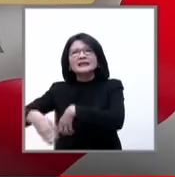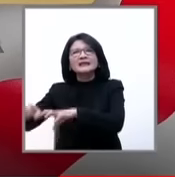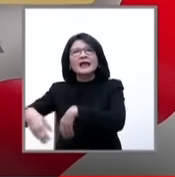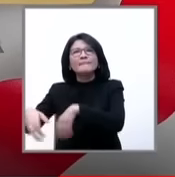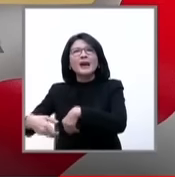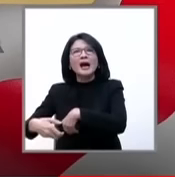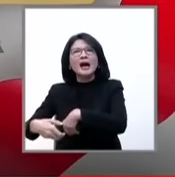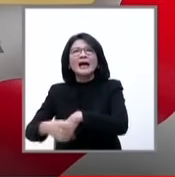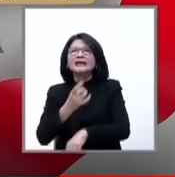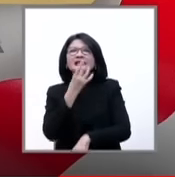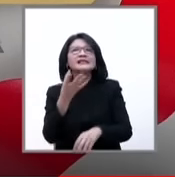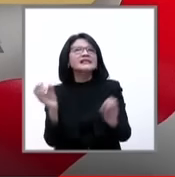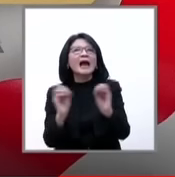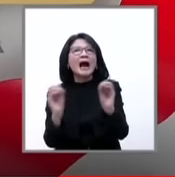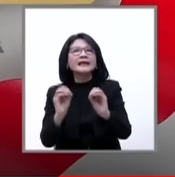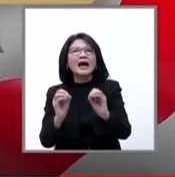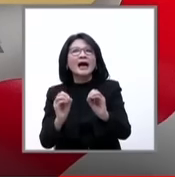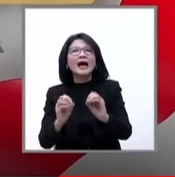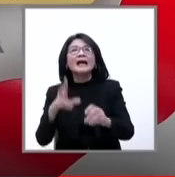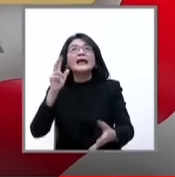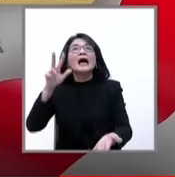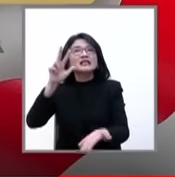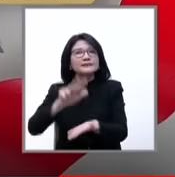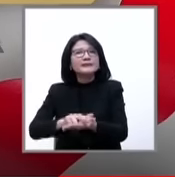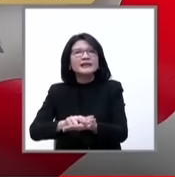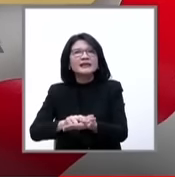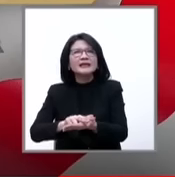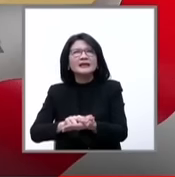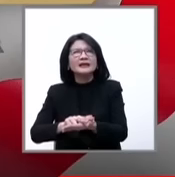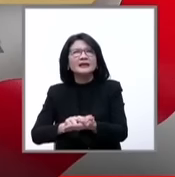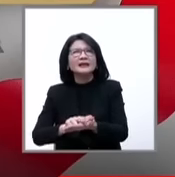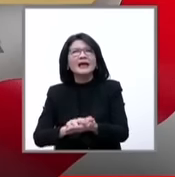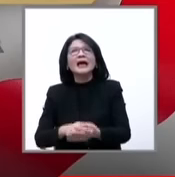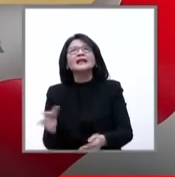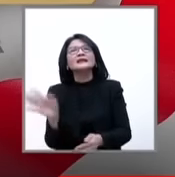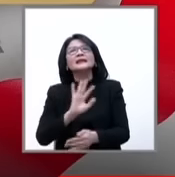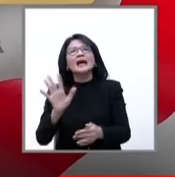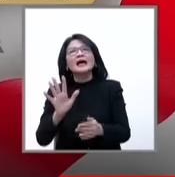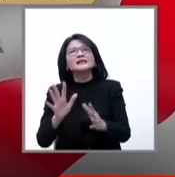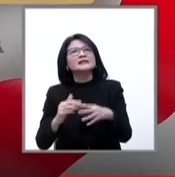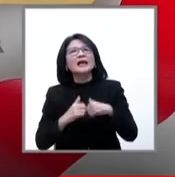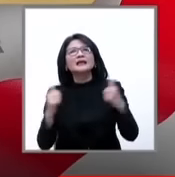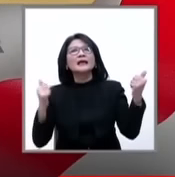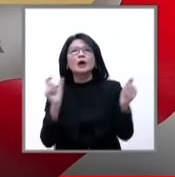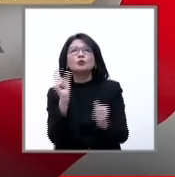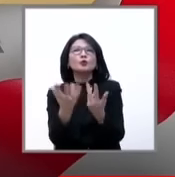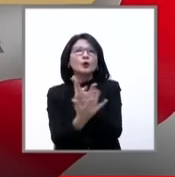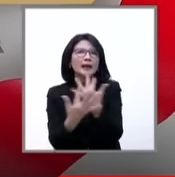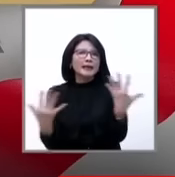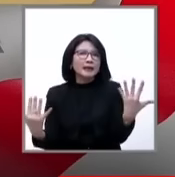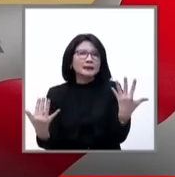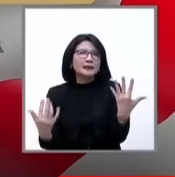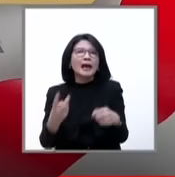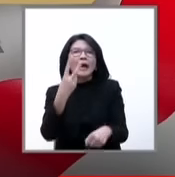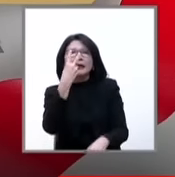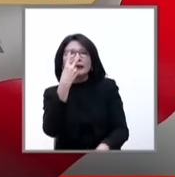baik, mesin apa yang bisa menolongnya? Nggak ada. Nggak ada mesin yang bisa meningkatkan karakter